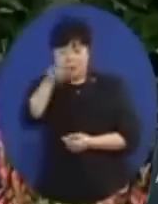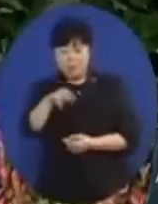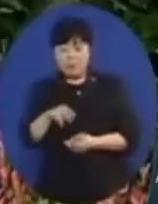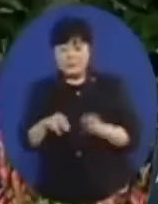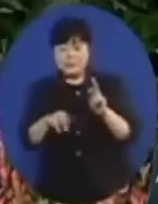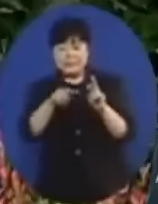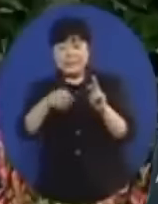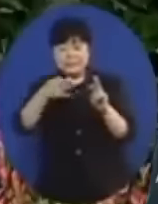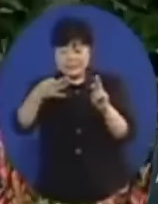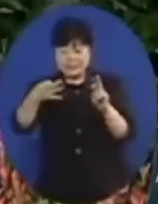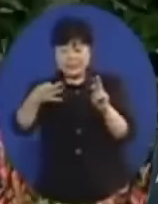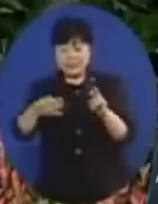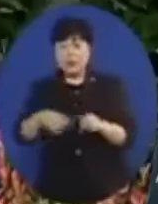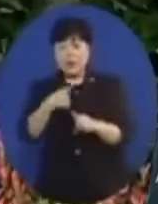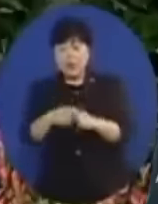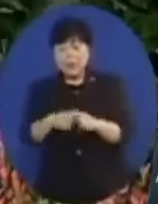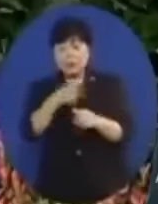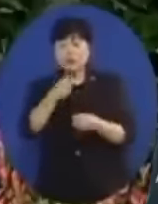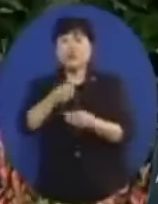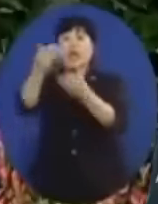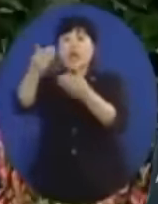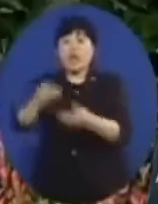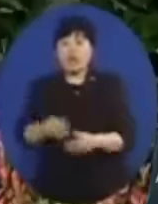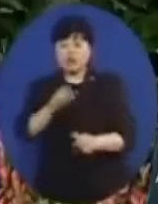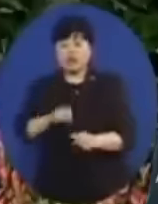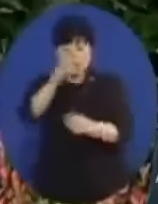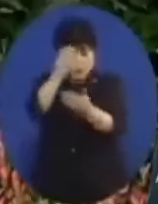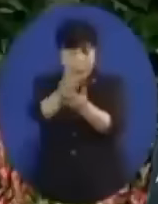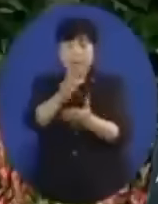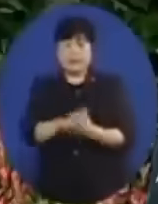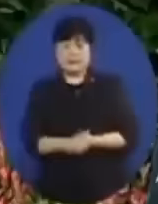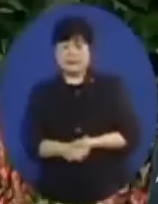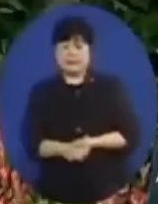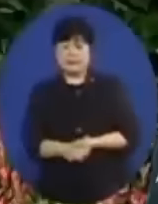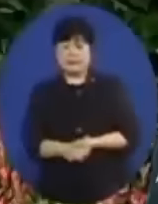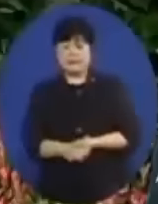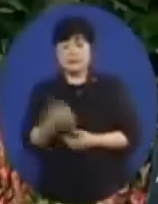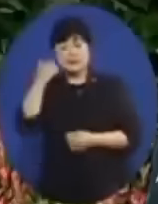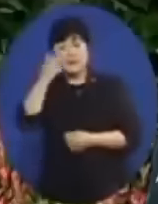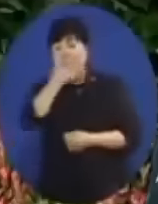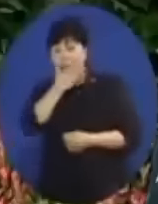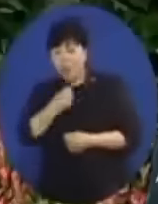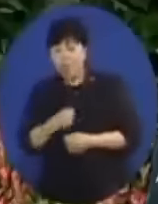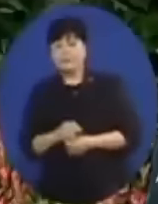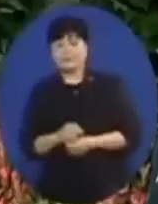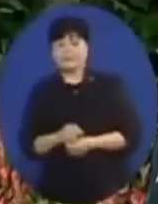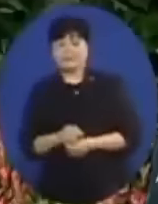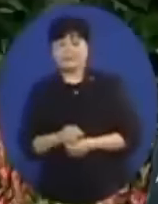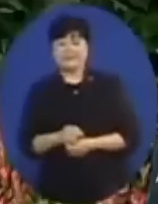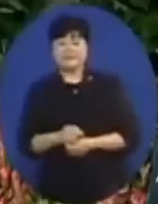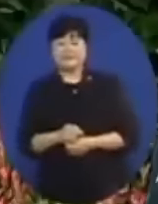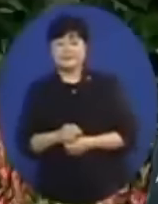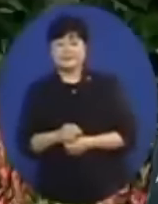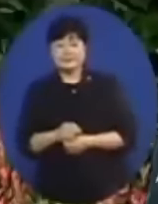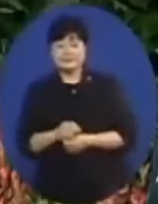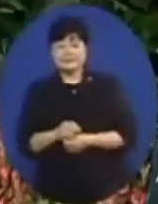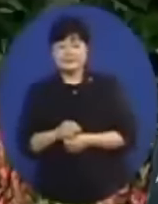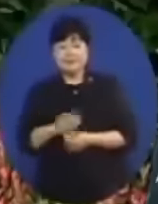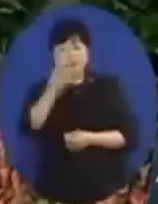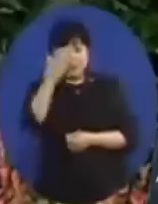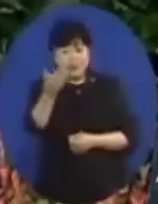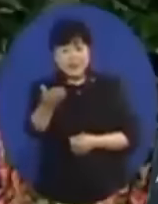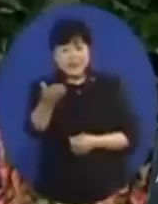박해하는 자를 축복하라 축복하고 저주하지 말라. 누가복음 6장 27절로 28절에